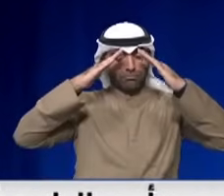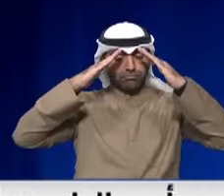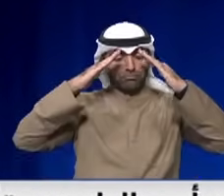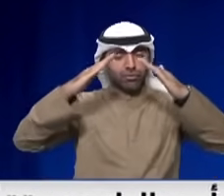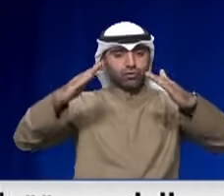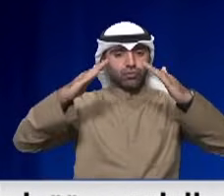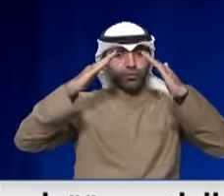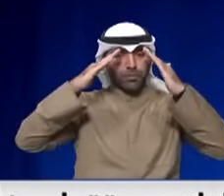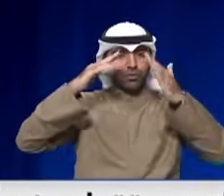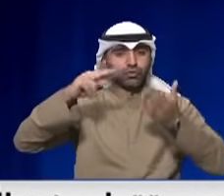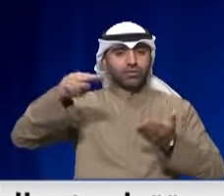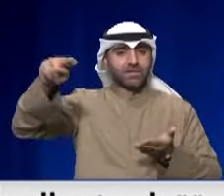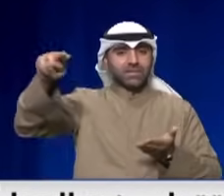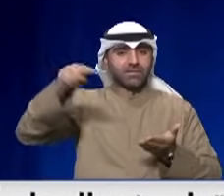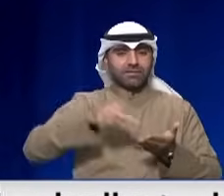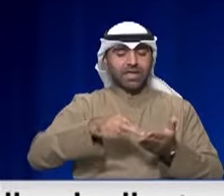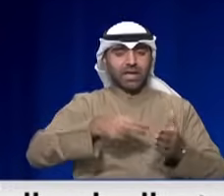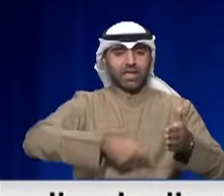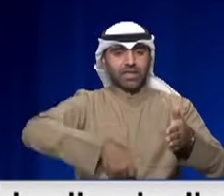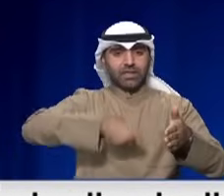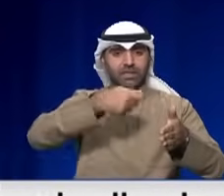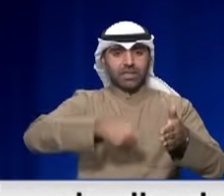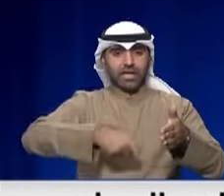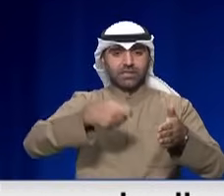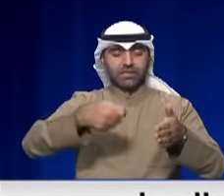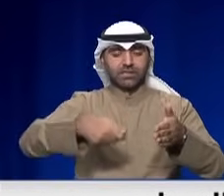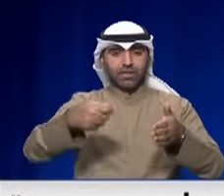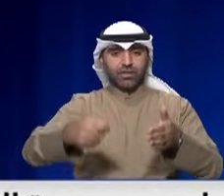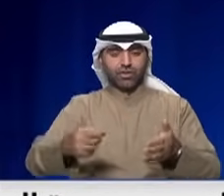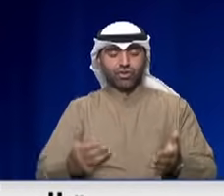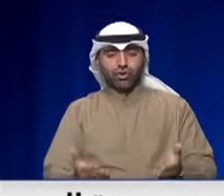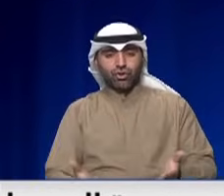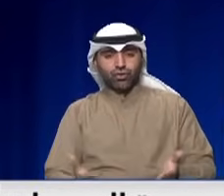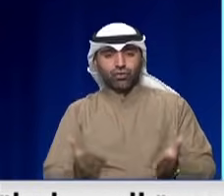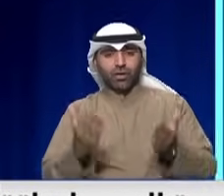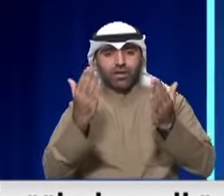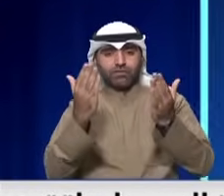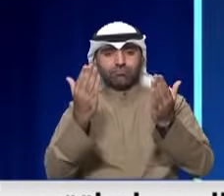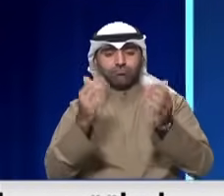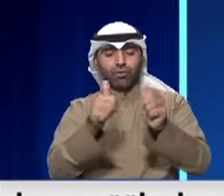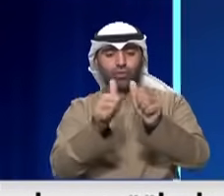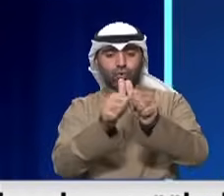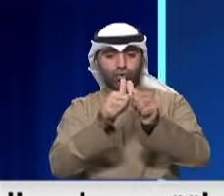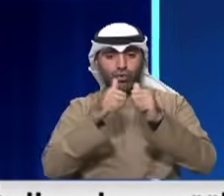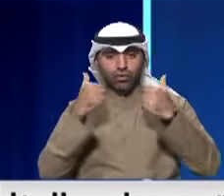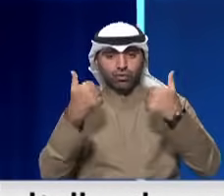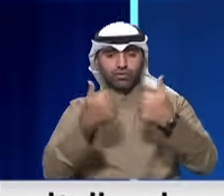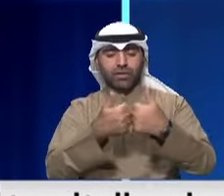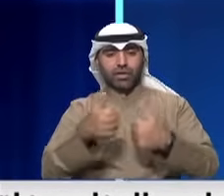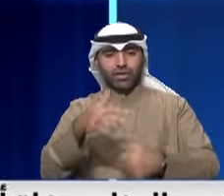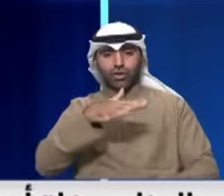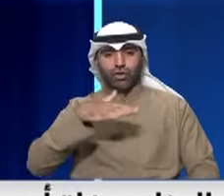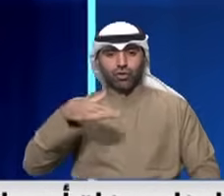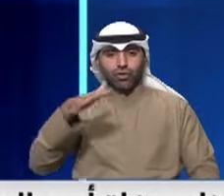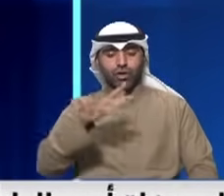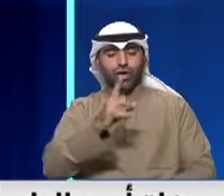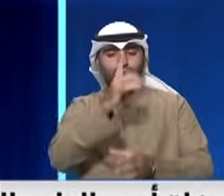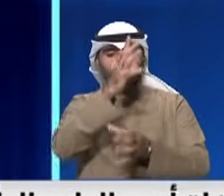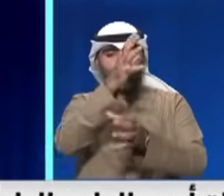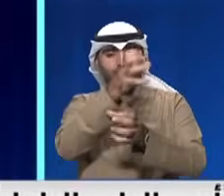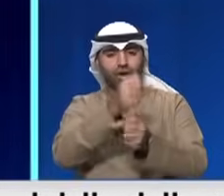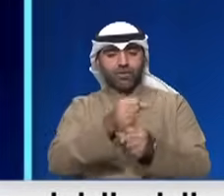بالغ شكره وتقديره على ما عبر عنه من صادق مشاعر التعاطف والمواساه بهذا المصاب